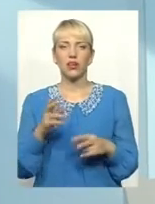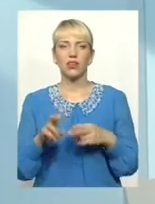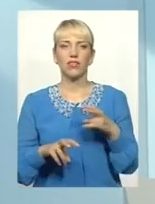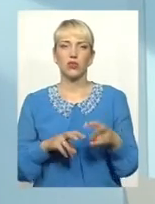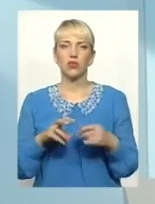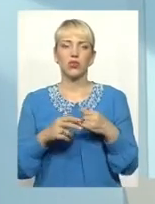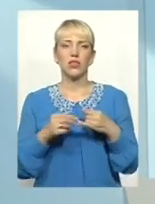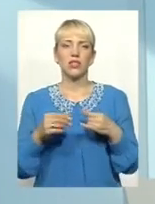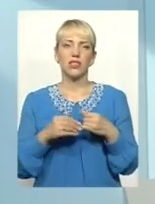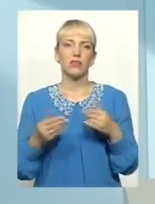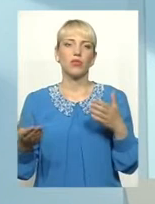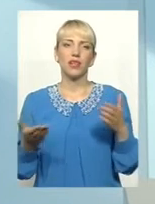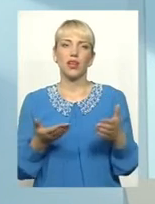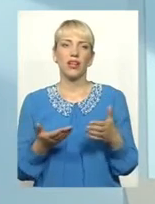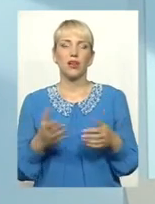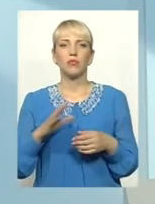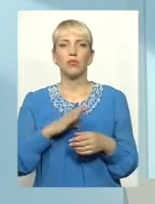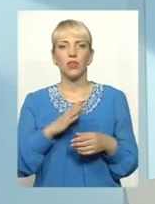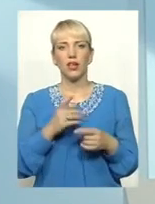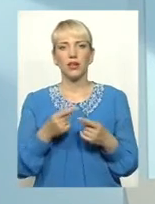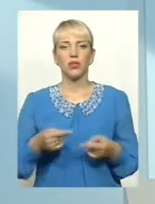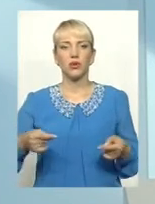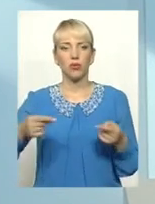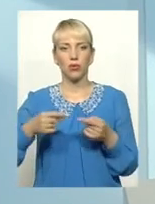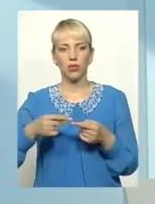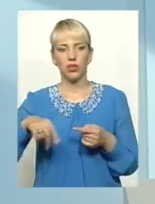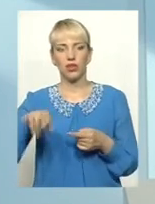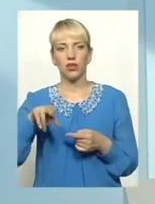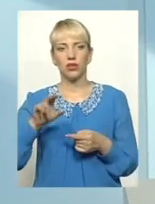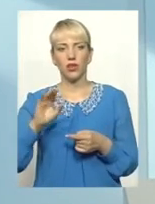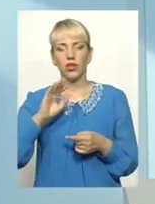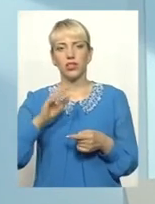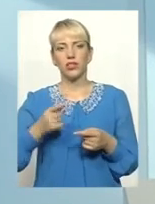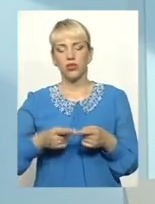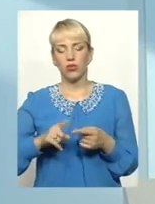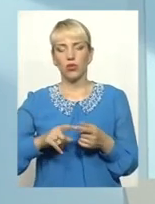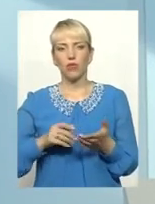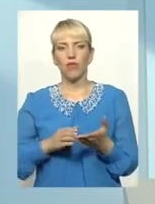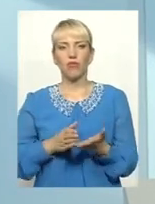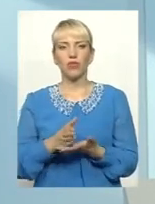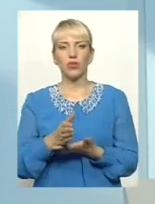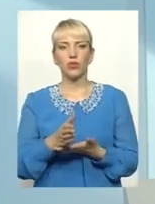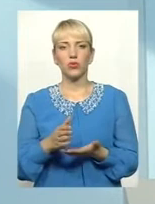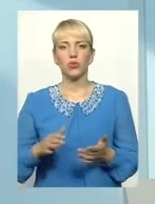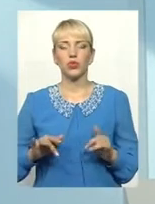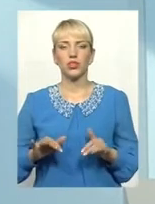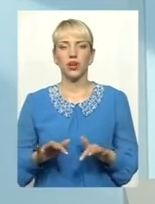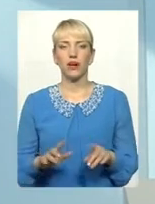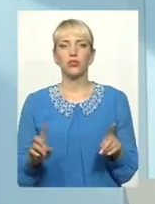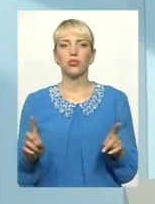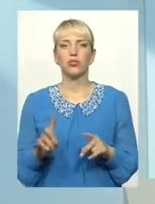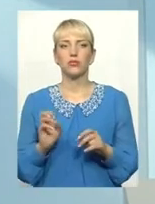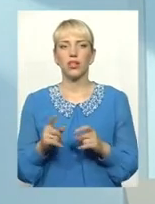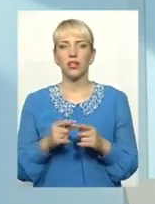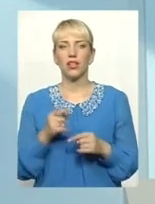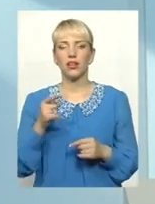земельну ділянку, яка б була більш-менш підходила до даного виду діяльності, щоб вона якнайдалі була